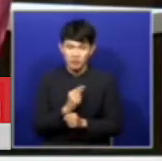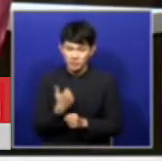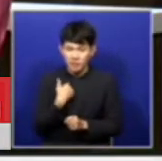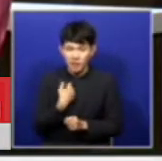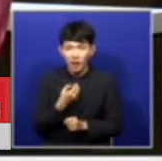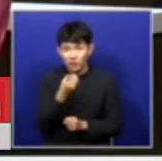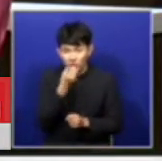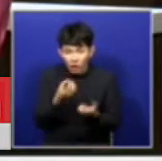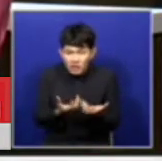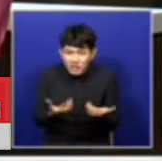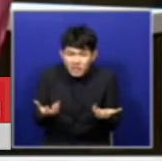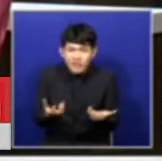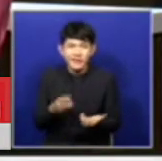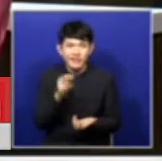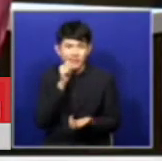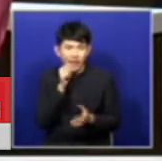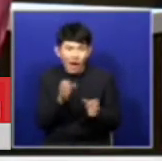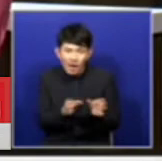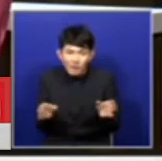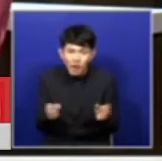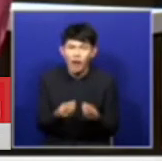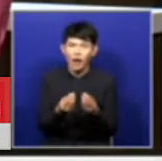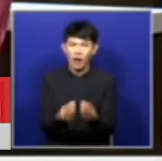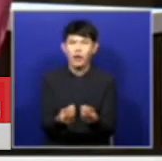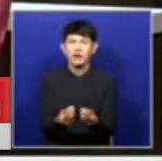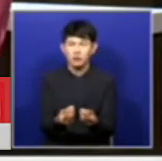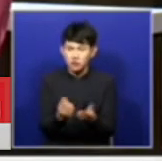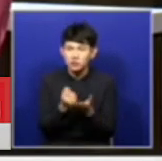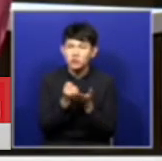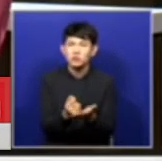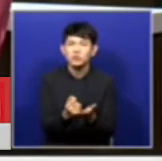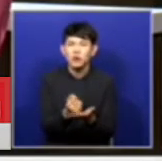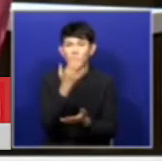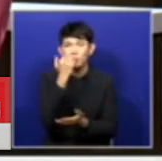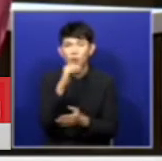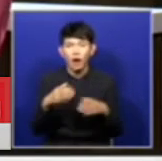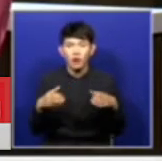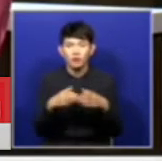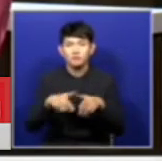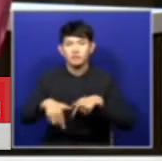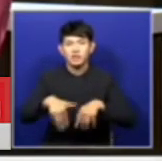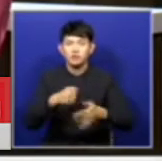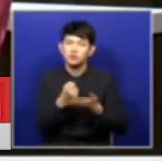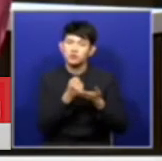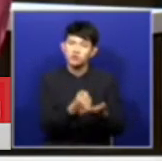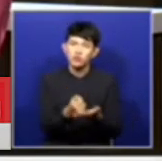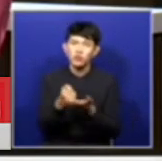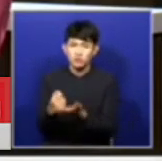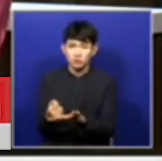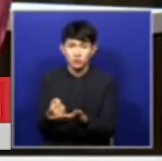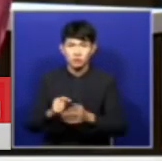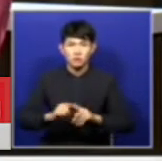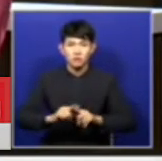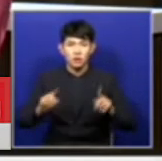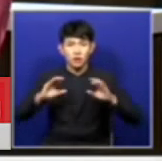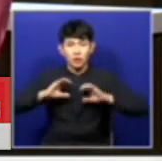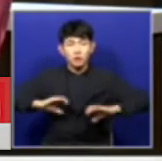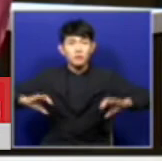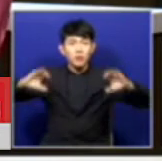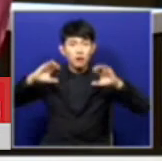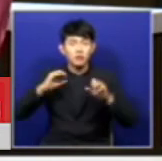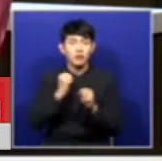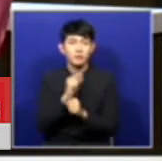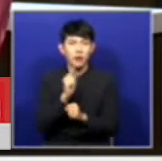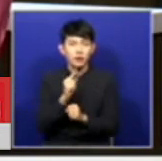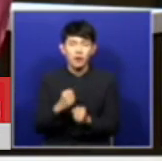หารส่งน้ำให้เขาเราทำได้แค่นั้นจริงๆนะครับเพราะว่านี่คือกำลังของภาคประชาชนในขณะที่ภาครัฐเองนั้นเนี่ยก็พยาย